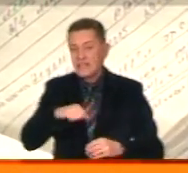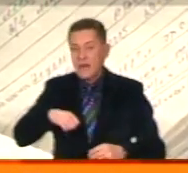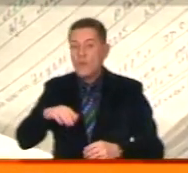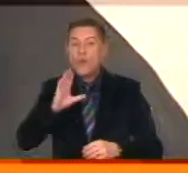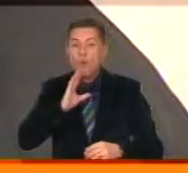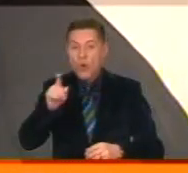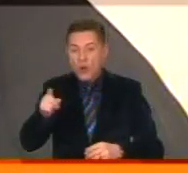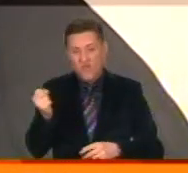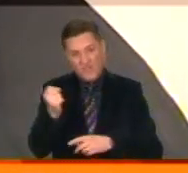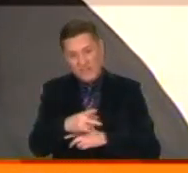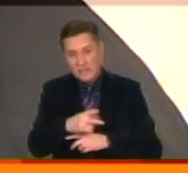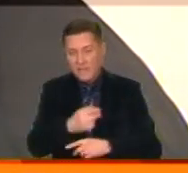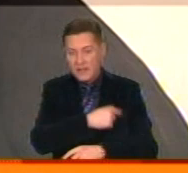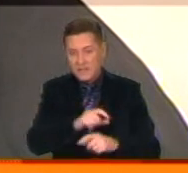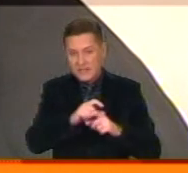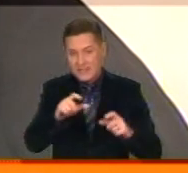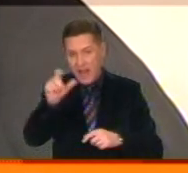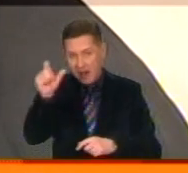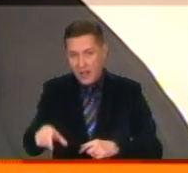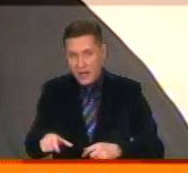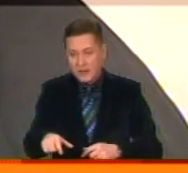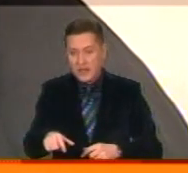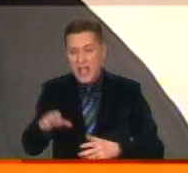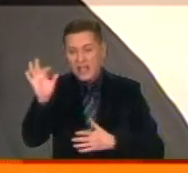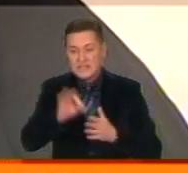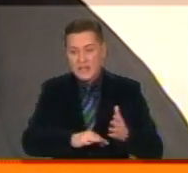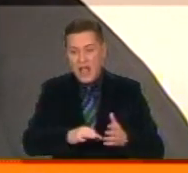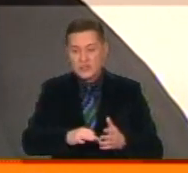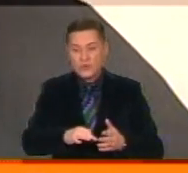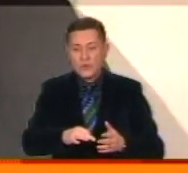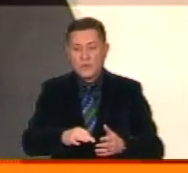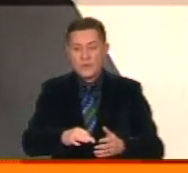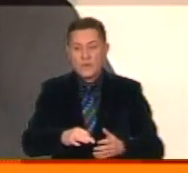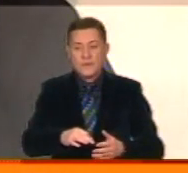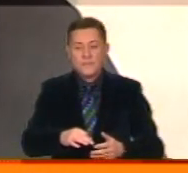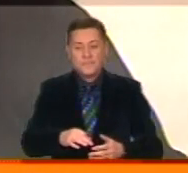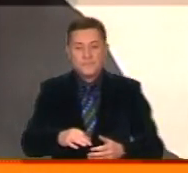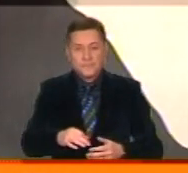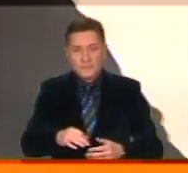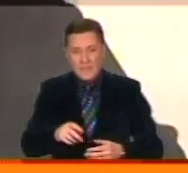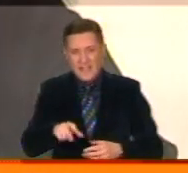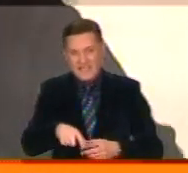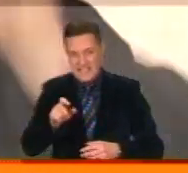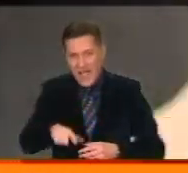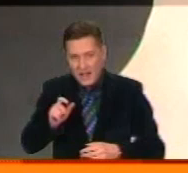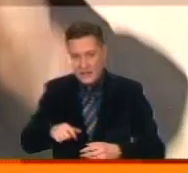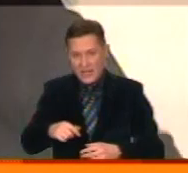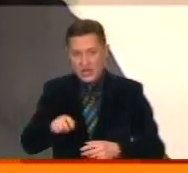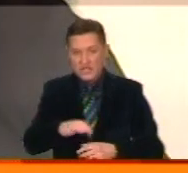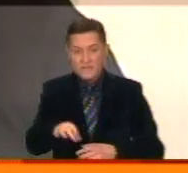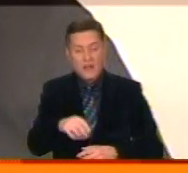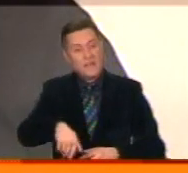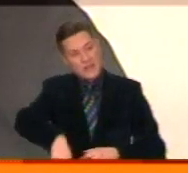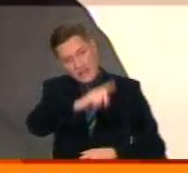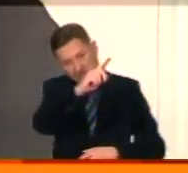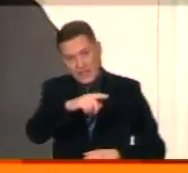из ликарни он на следующий день как только узнал что мы деньги не отдаём сразу её снял через один шоу Он снял и швы выставил вещи сказал Иди